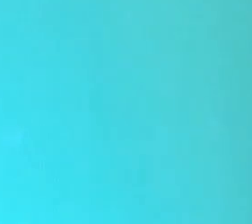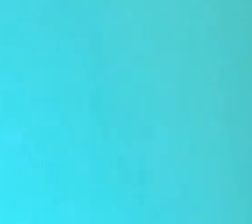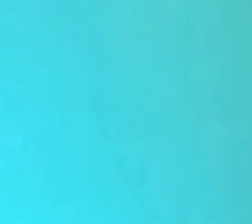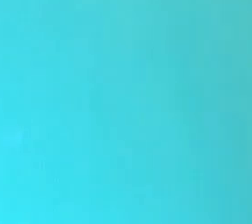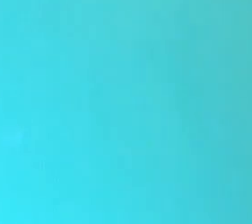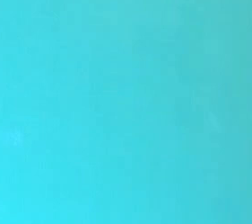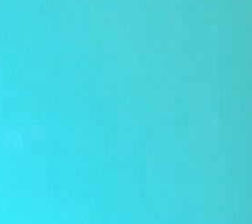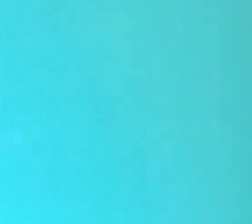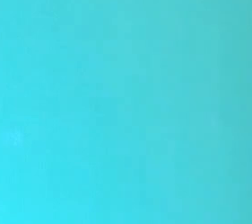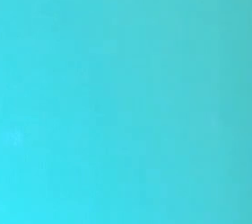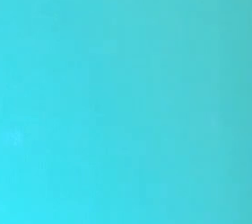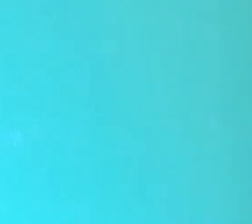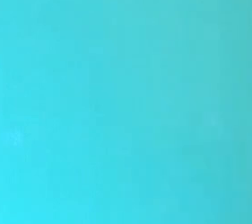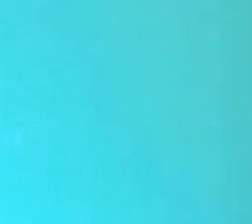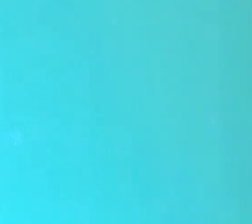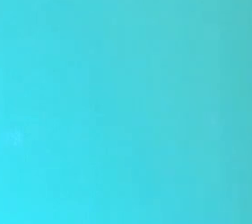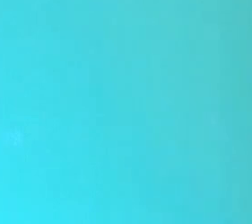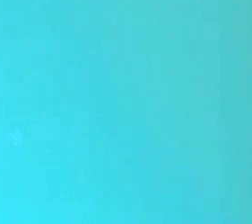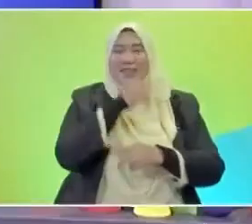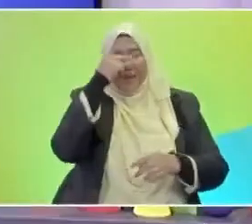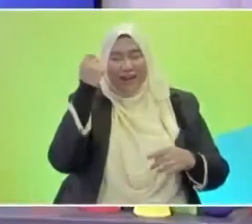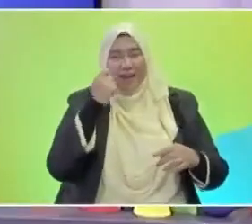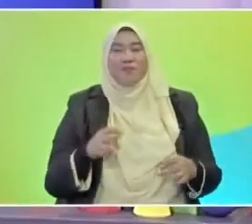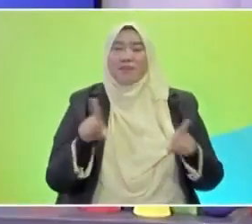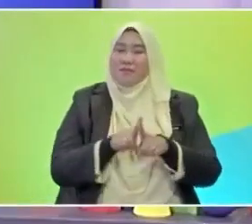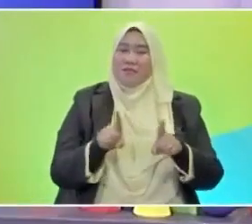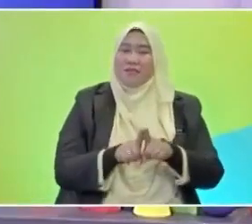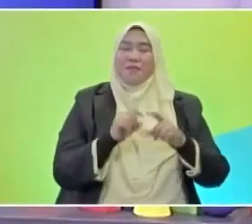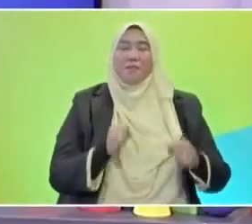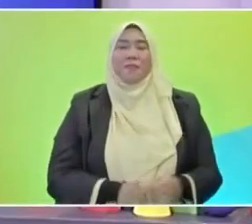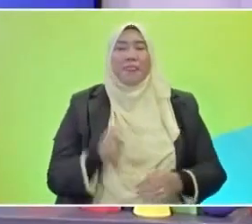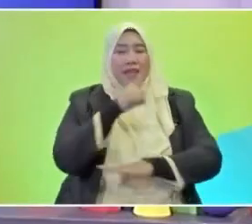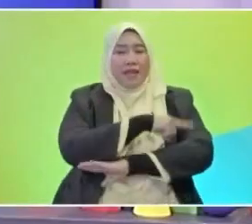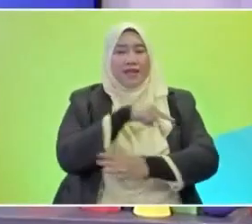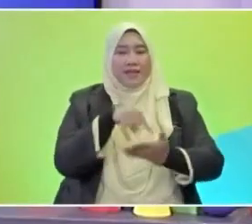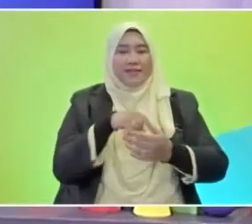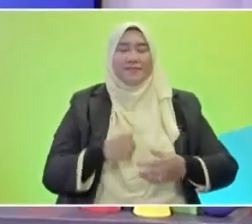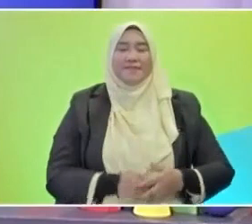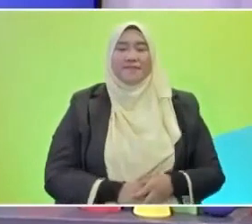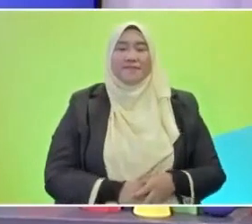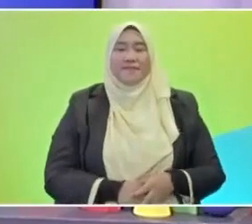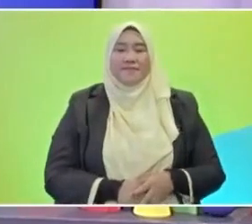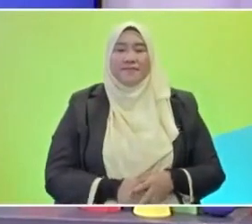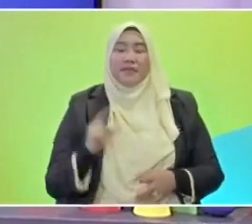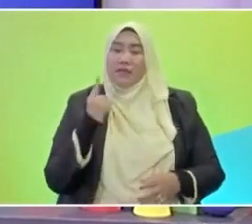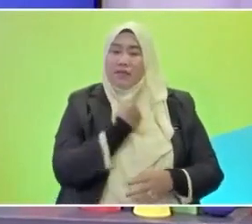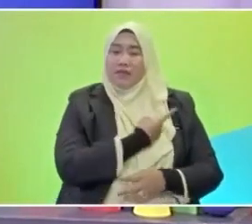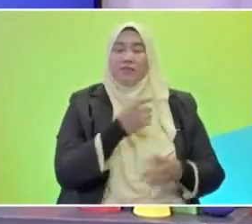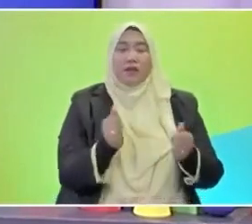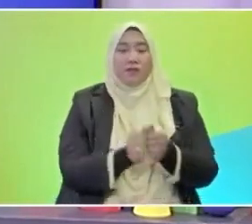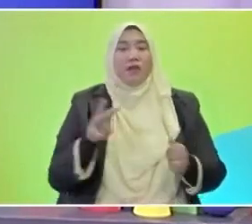Alhamdulillah Terima kasih karena turut serta bersama kami hari ini Oke kita juga bersama dengan murid-murid